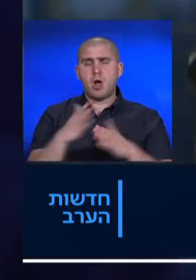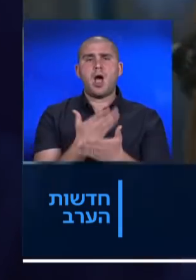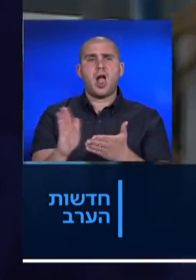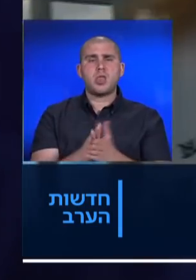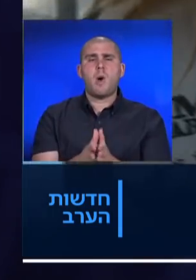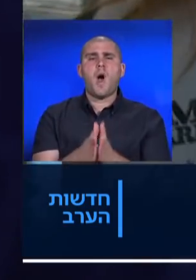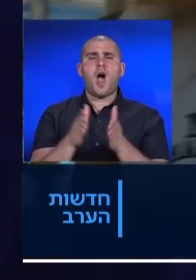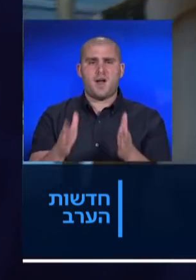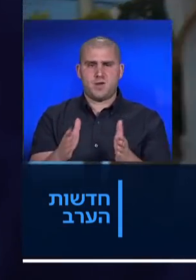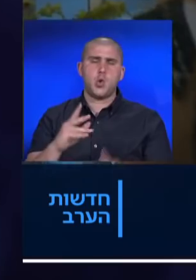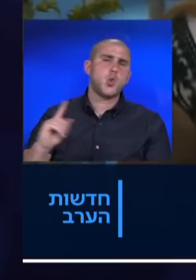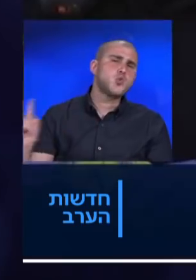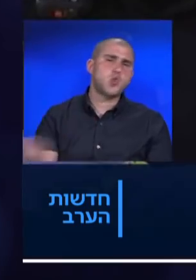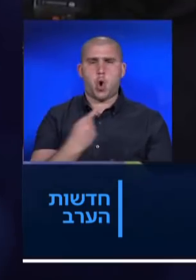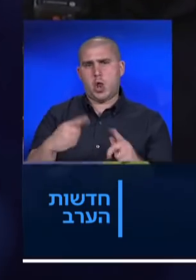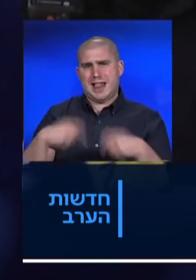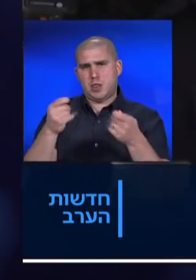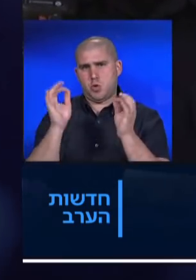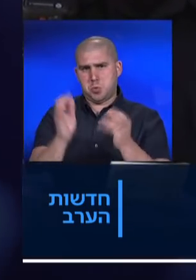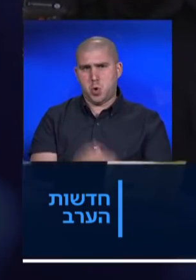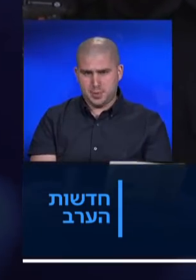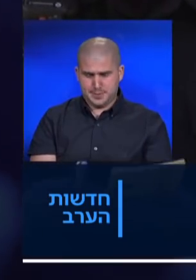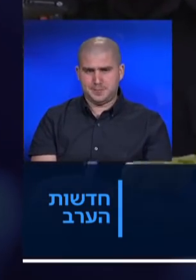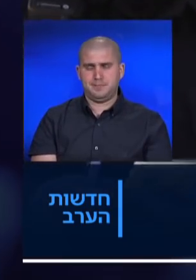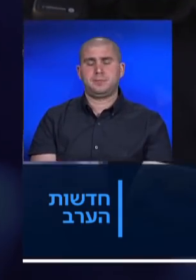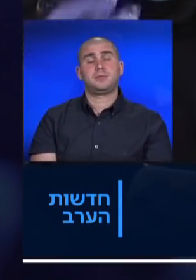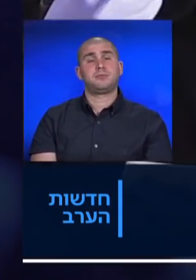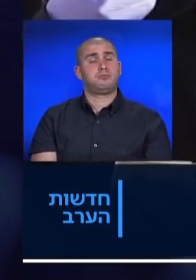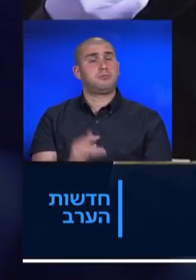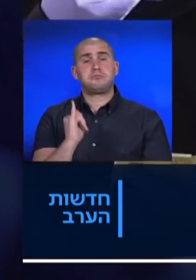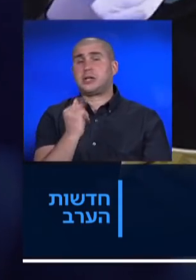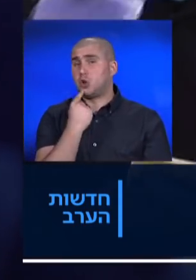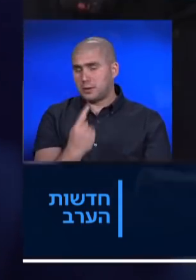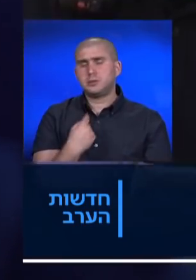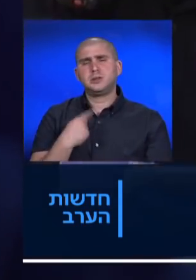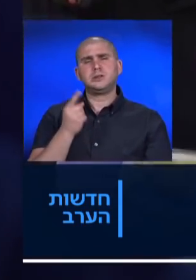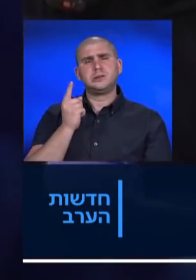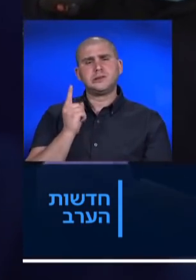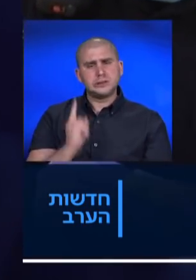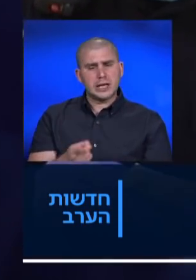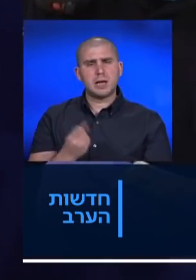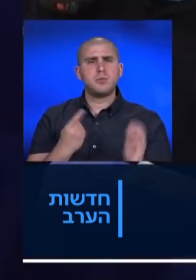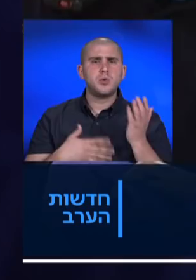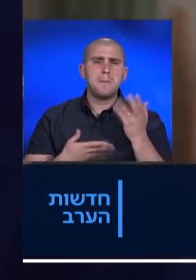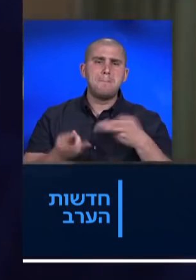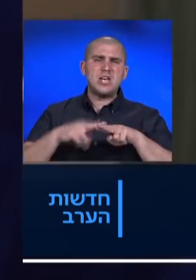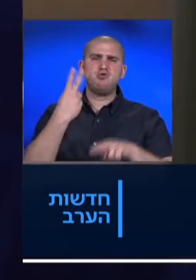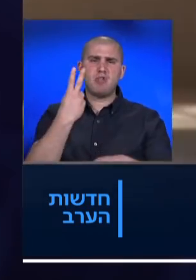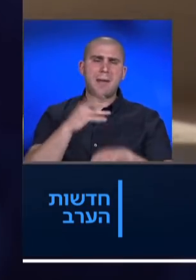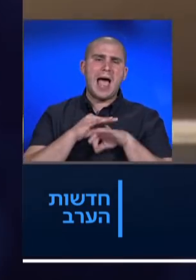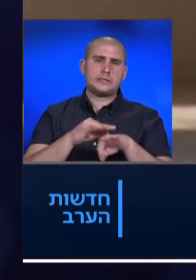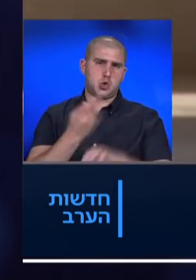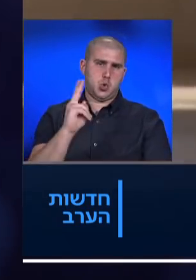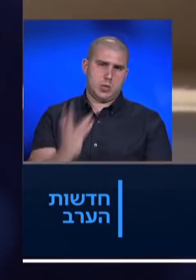לכל החינוך המיוחד. פירושו של דבר שאנחנו צריכים למעלה מפי שתיים יותר הסעות.